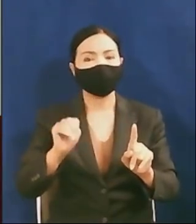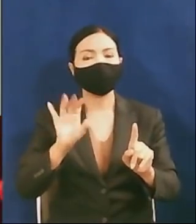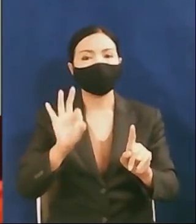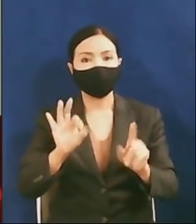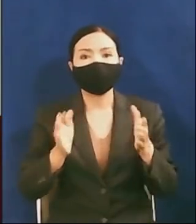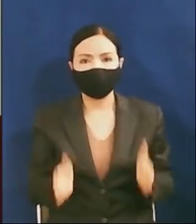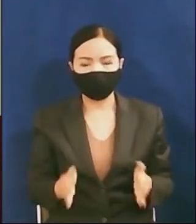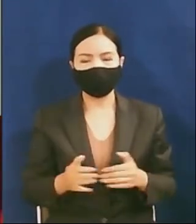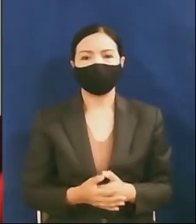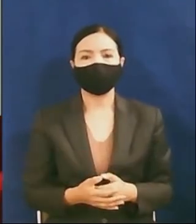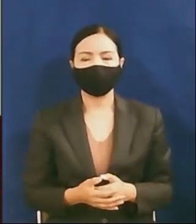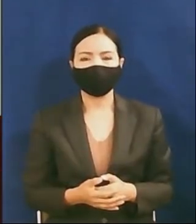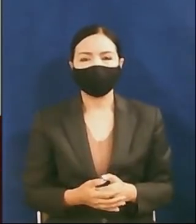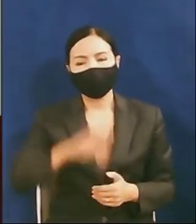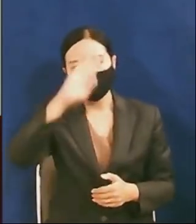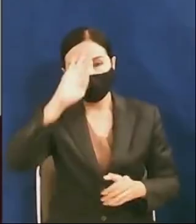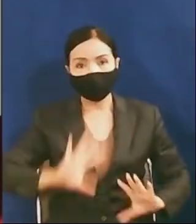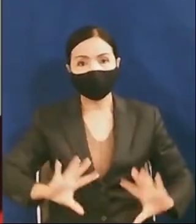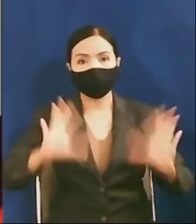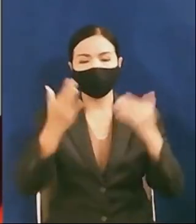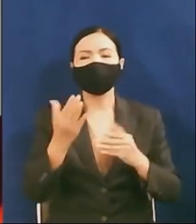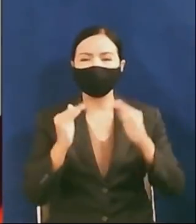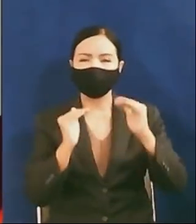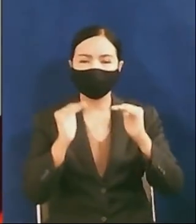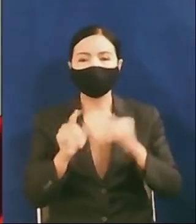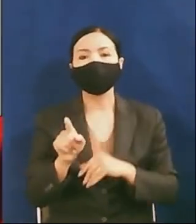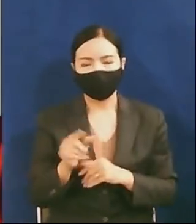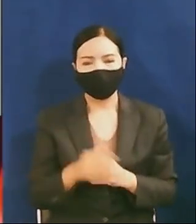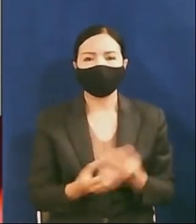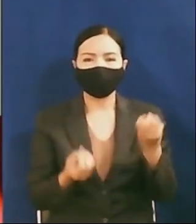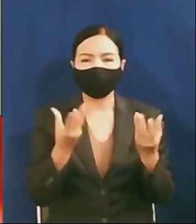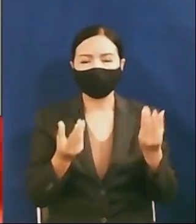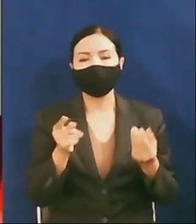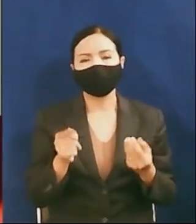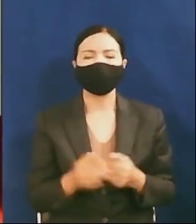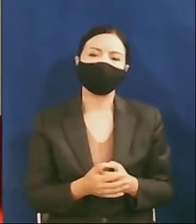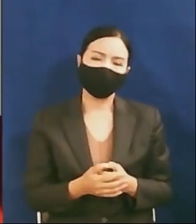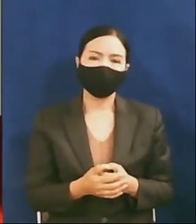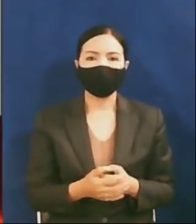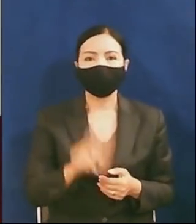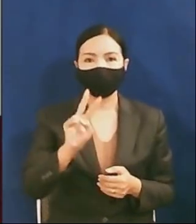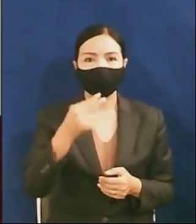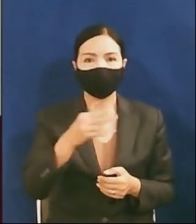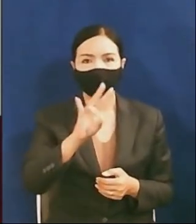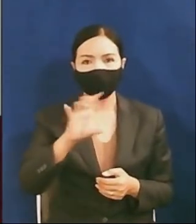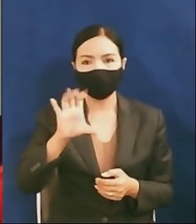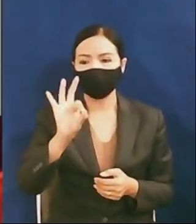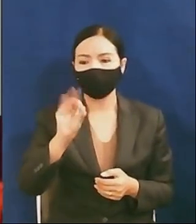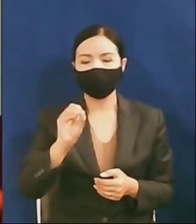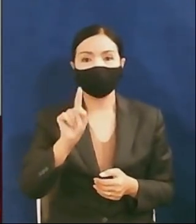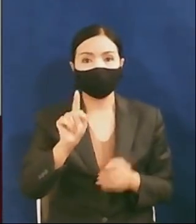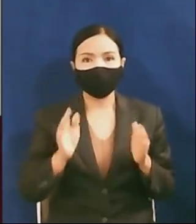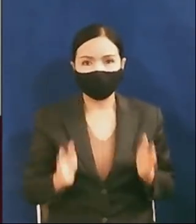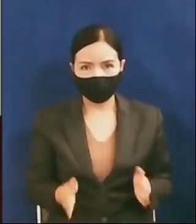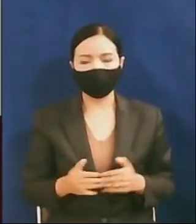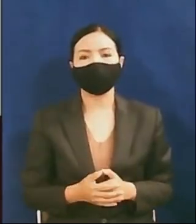16,349 รายนะครับการหายป่วยนะครับตัวเลขใกล้เคียงกันครับสูงกว่าป่วยใหม่อยู่นิดหนึ่งนะครับก็คือ 2,791 ร